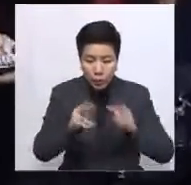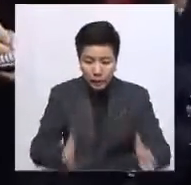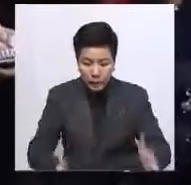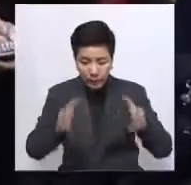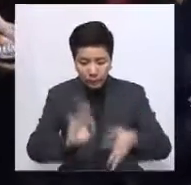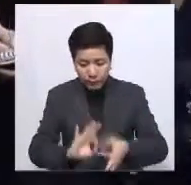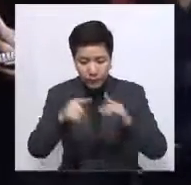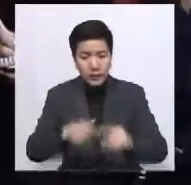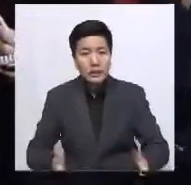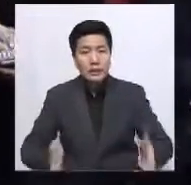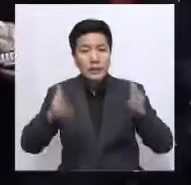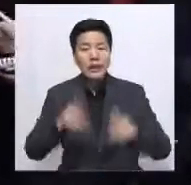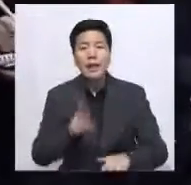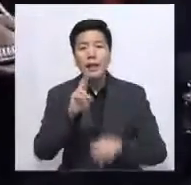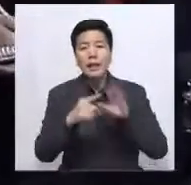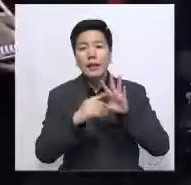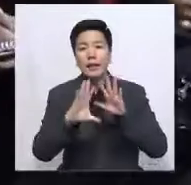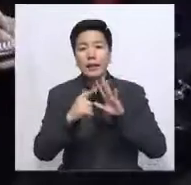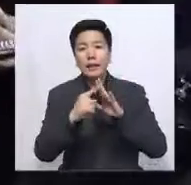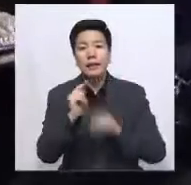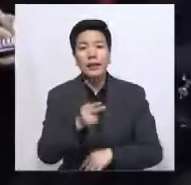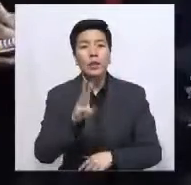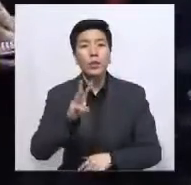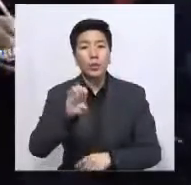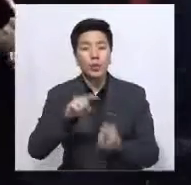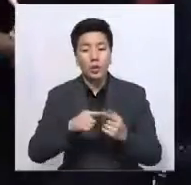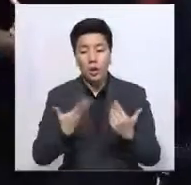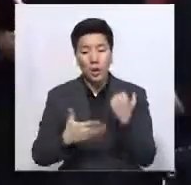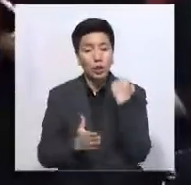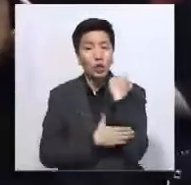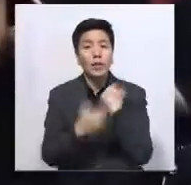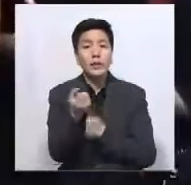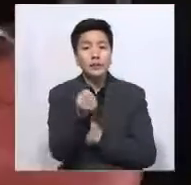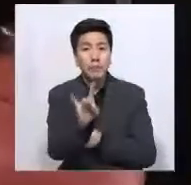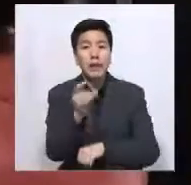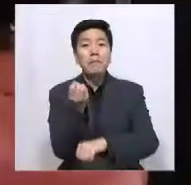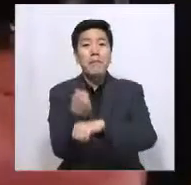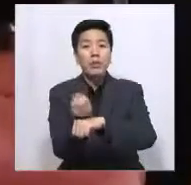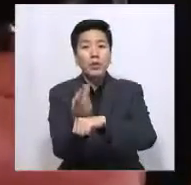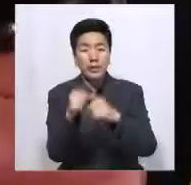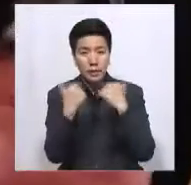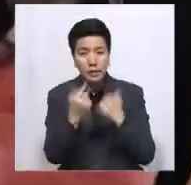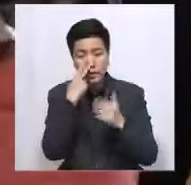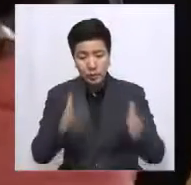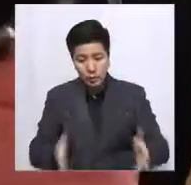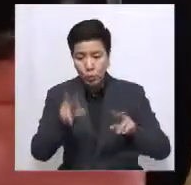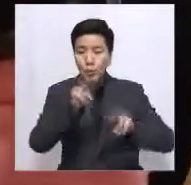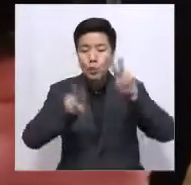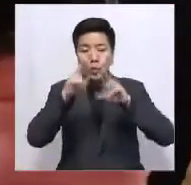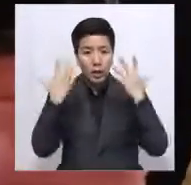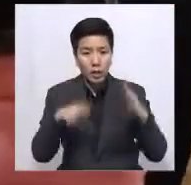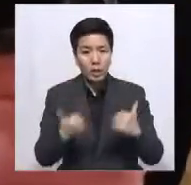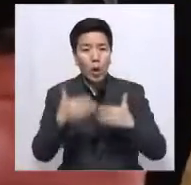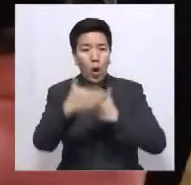วจสอบเหตุเพลิงไหม้อาคารราชเทวีอพาร์ตเมนต์ภายในซอยเพชรบุรี18เขตราชเทวีนะคะซึ่งจากการตรวจสอบอพาร์ตเมนต์ดังกล่าวก็พบ